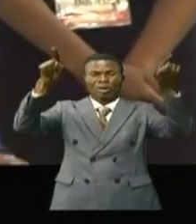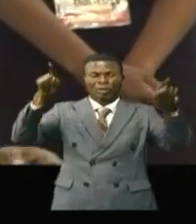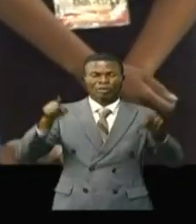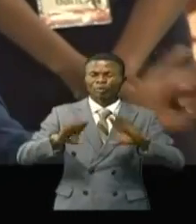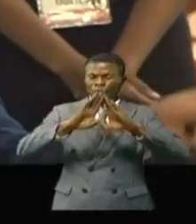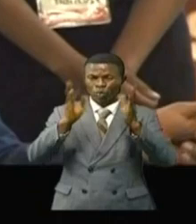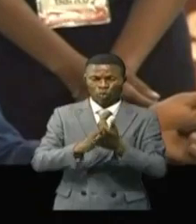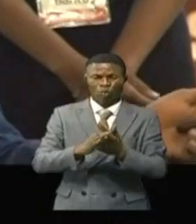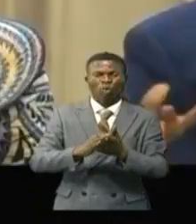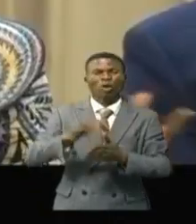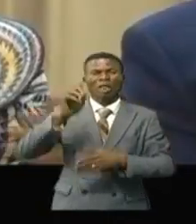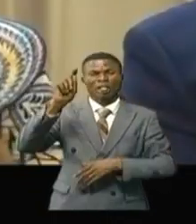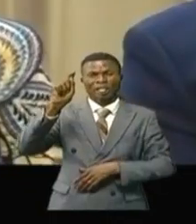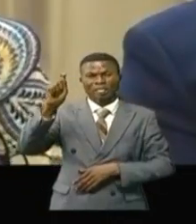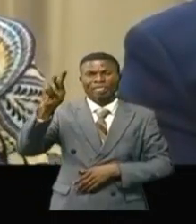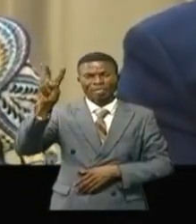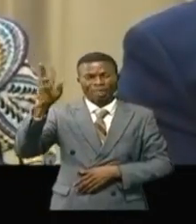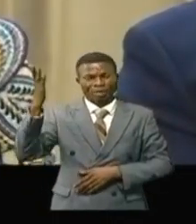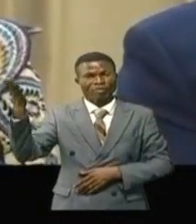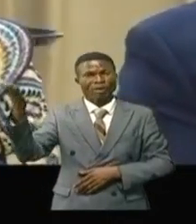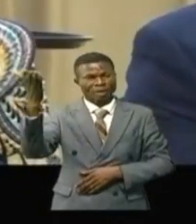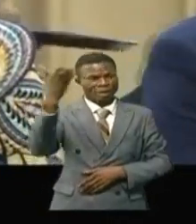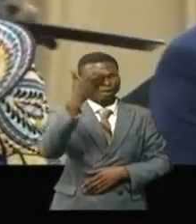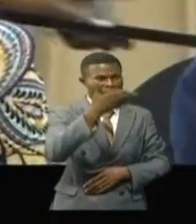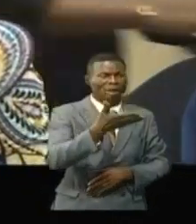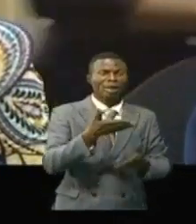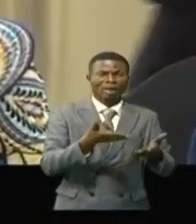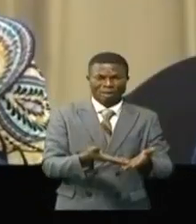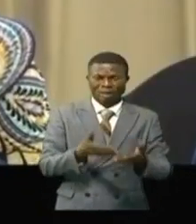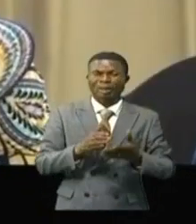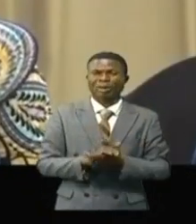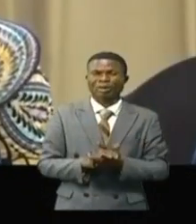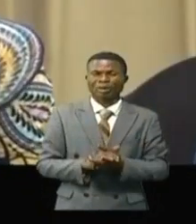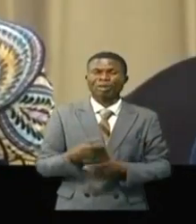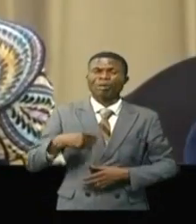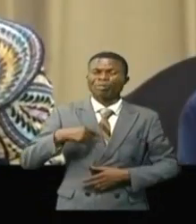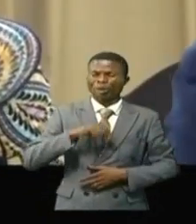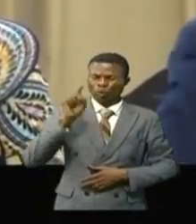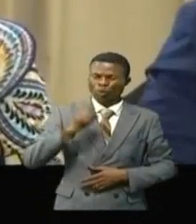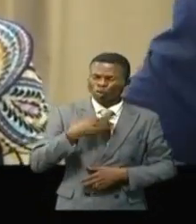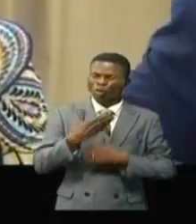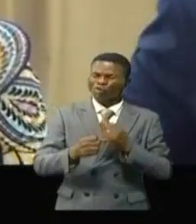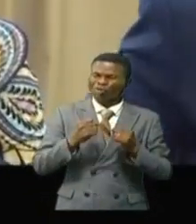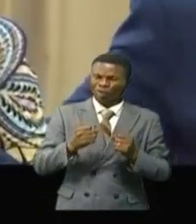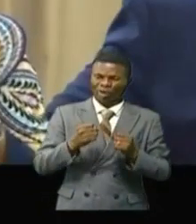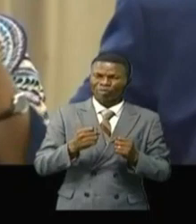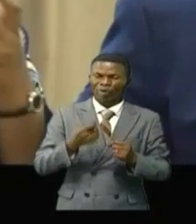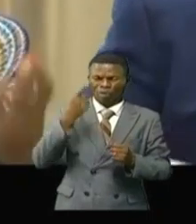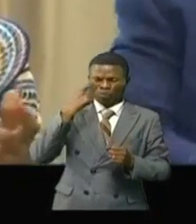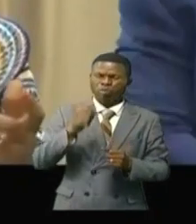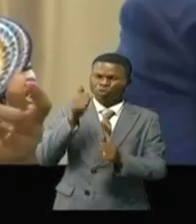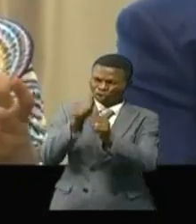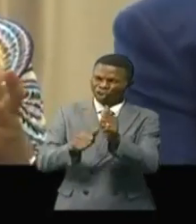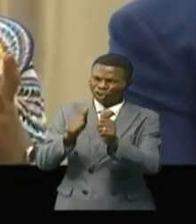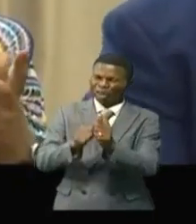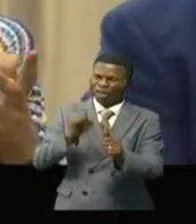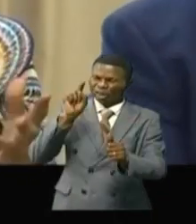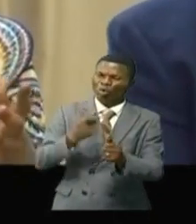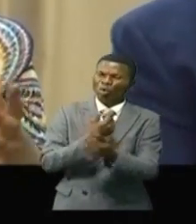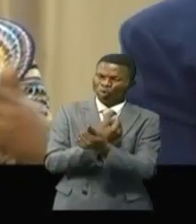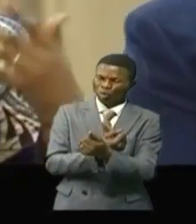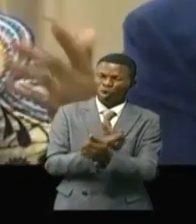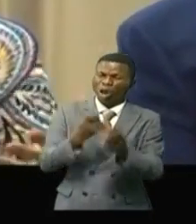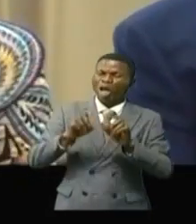chaînes-là existent? J'entends le ministre évoquer la question sur la grille de programme de la RTC. Mais ma foi, j'aimerais